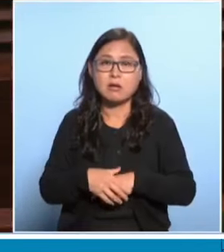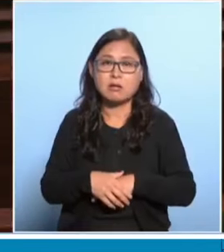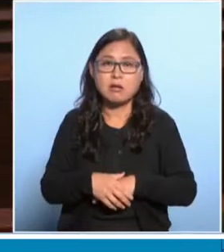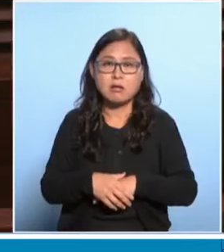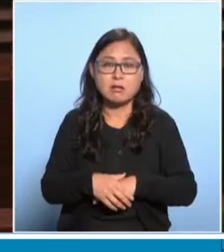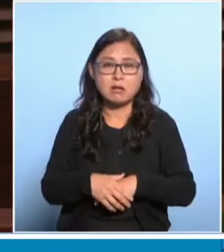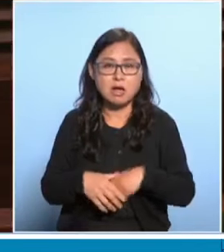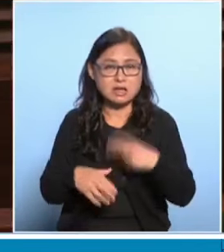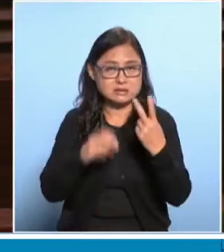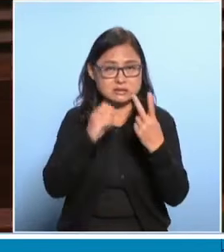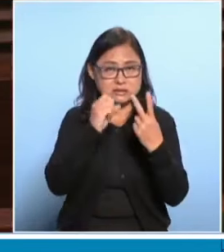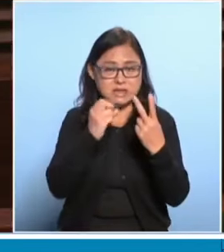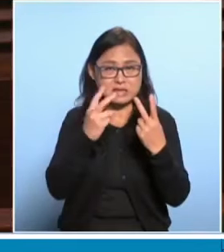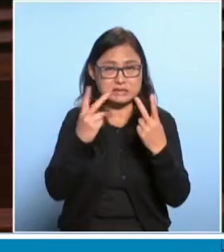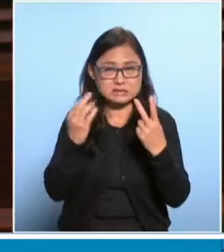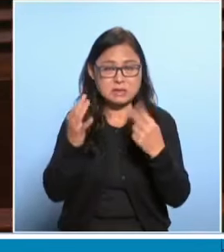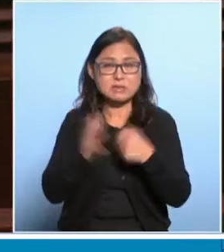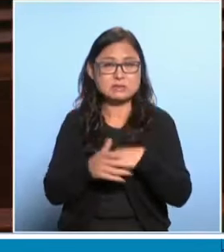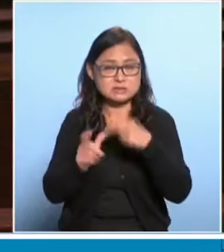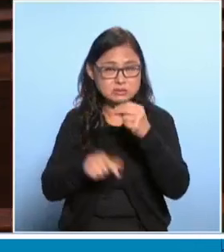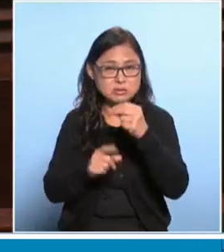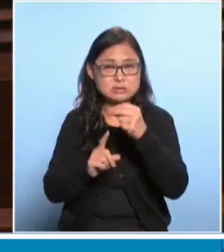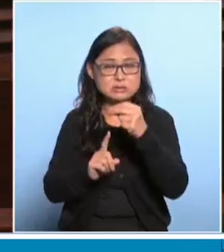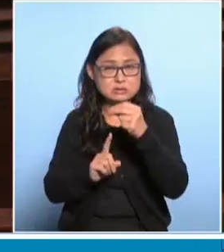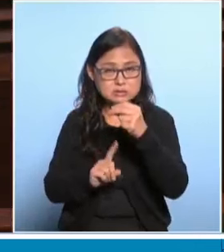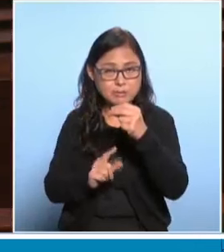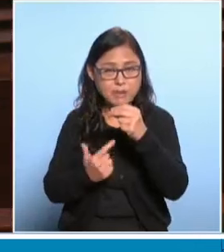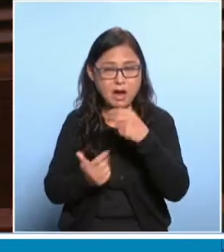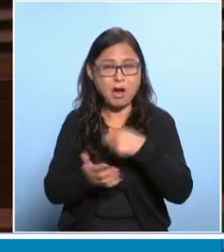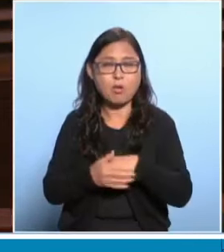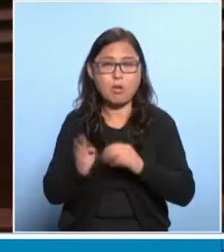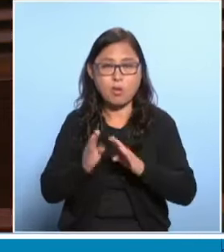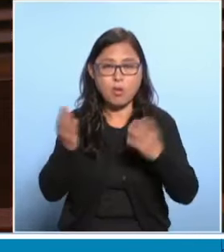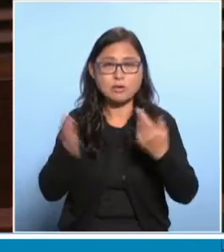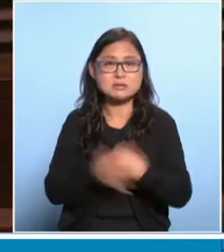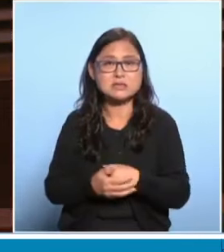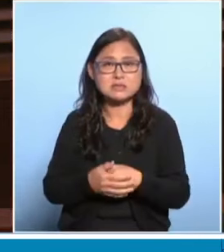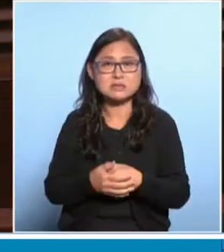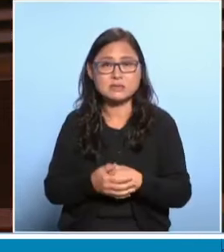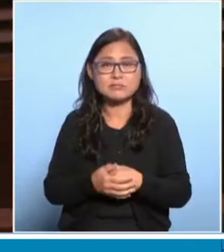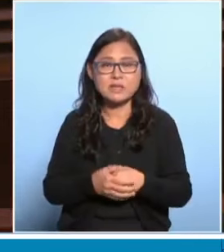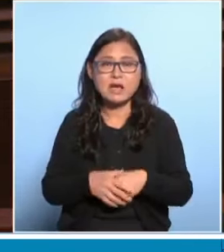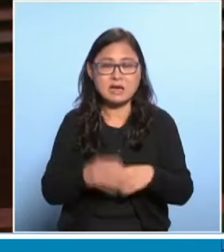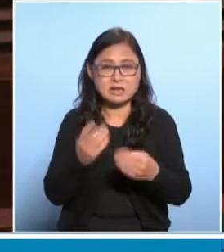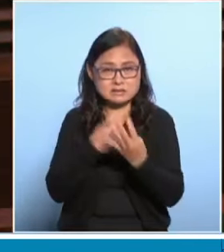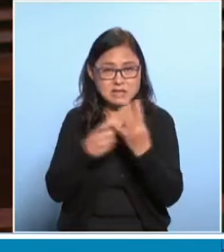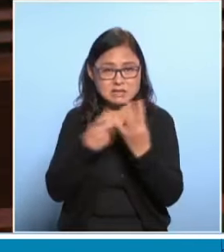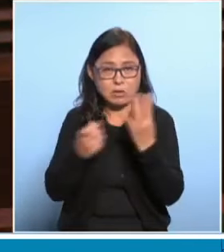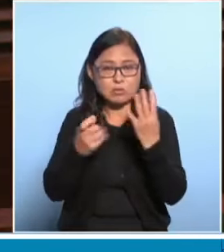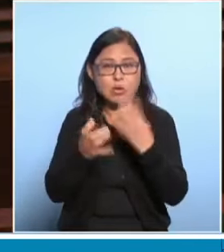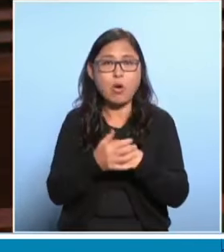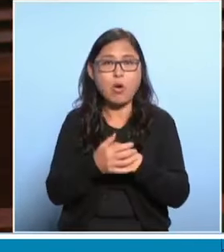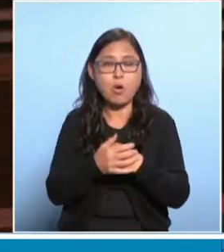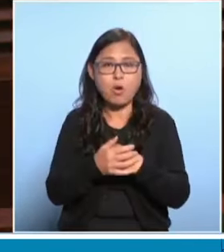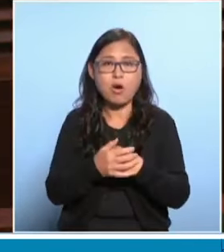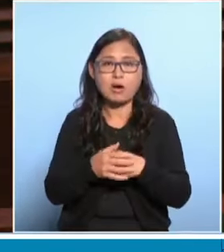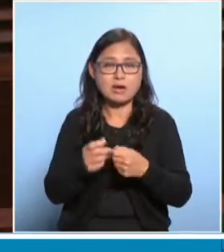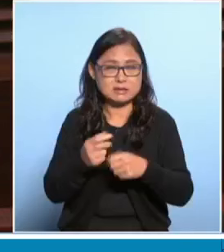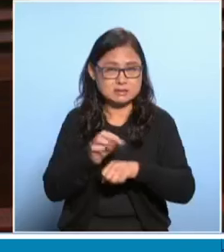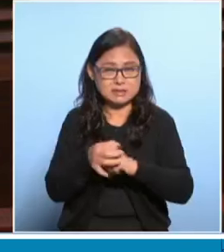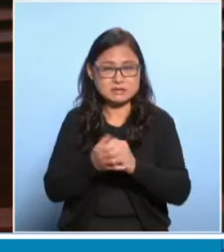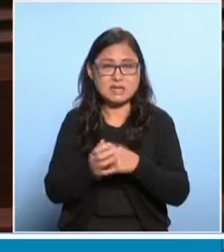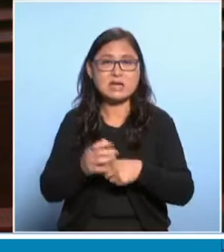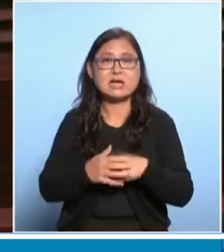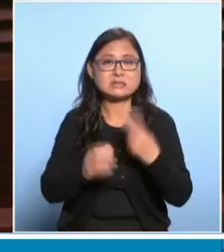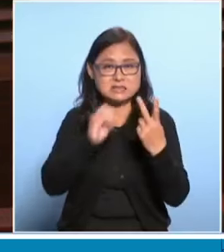在2003年7月28日起實施，目前涵蓋49個指定內地城市，在2023年